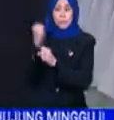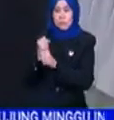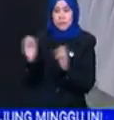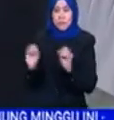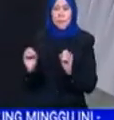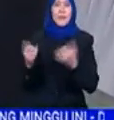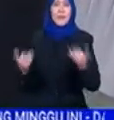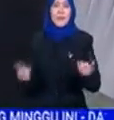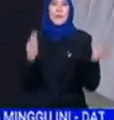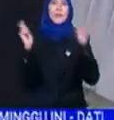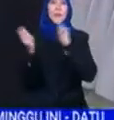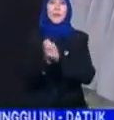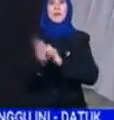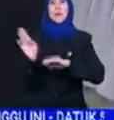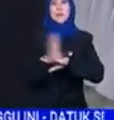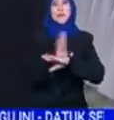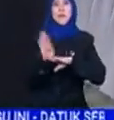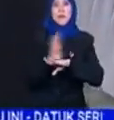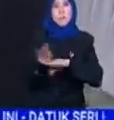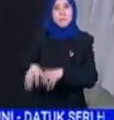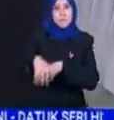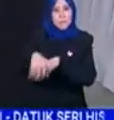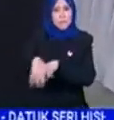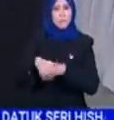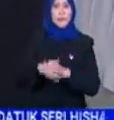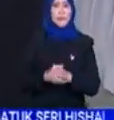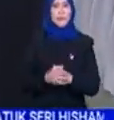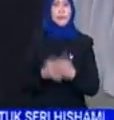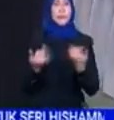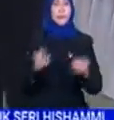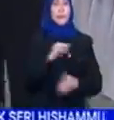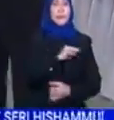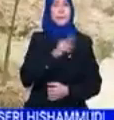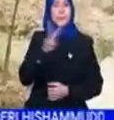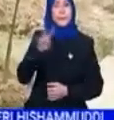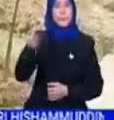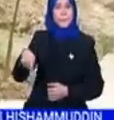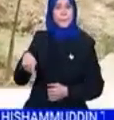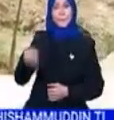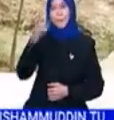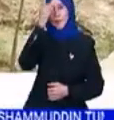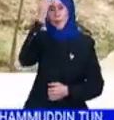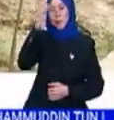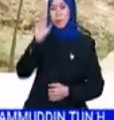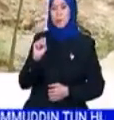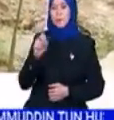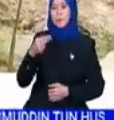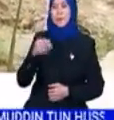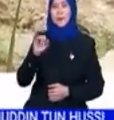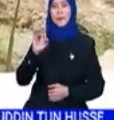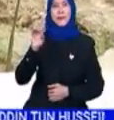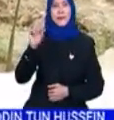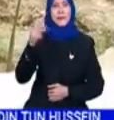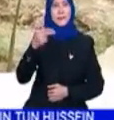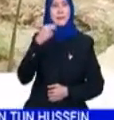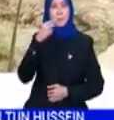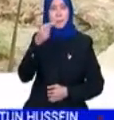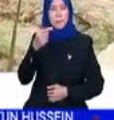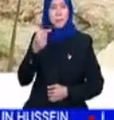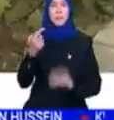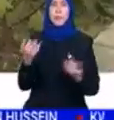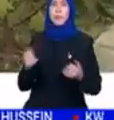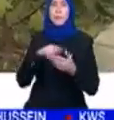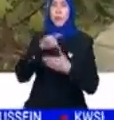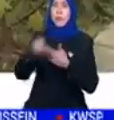Hai menurut menteri wilayah Persekutuan Datuk Sri syahidan kasih Hasil produk pertanian proyek